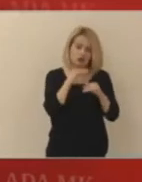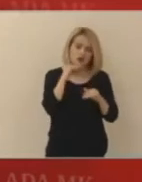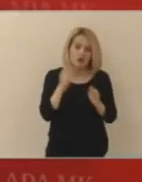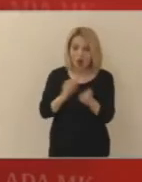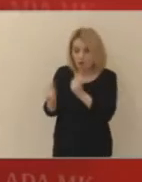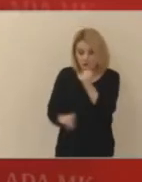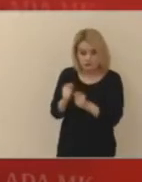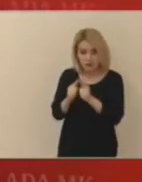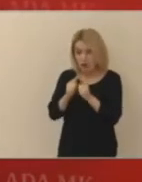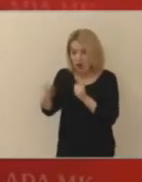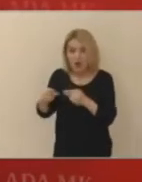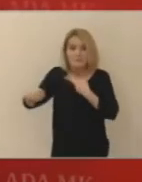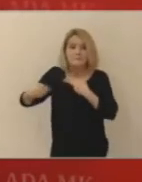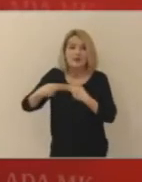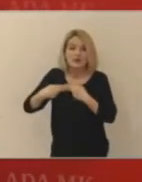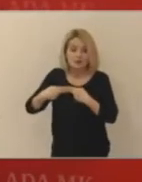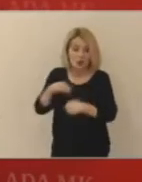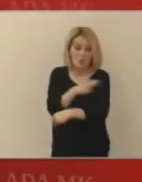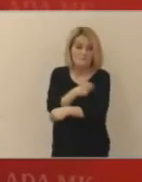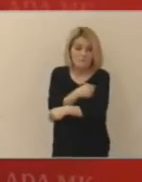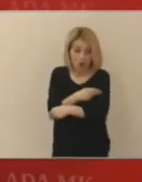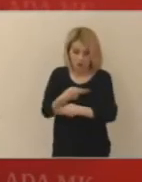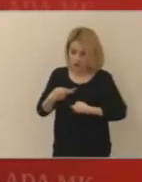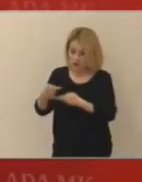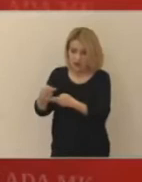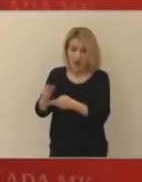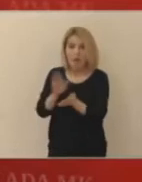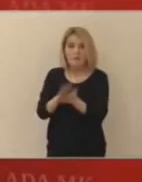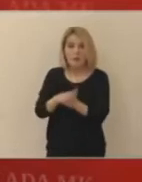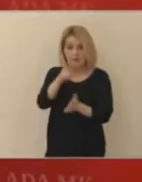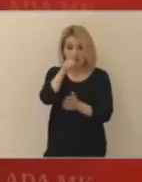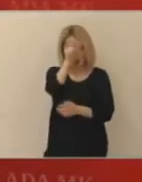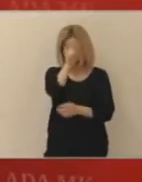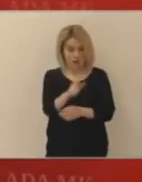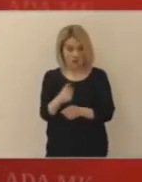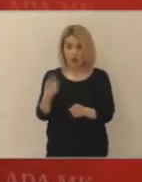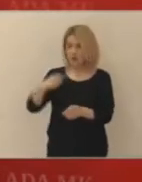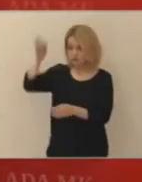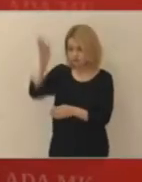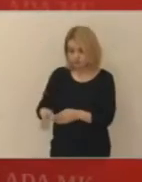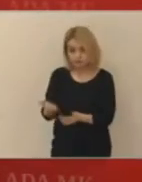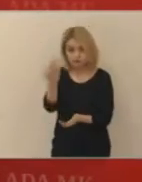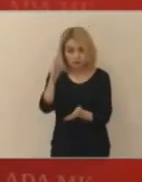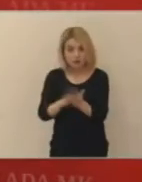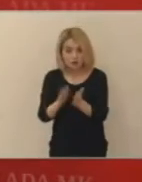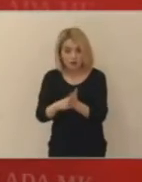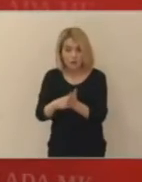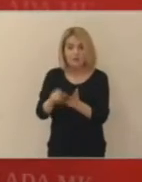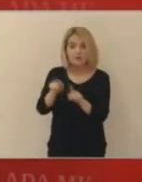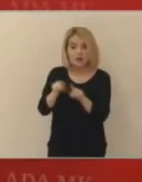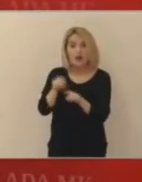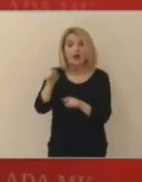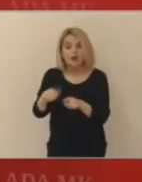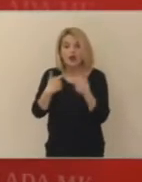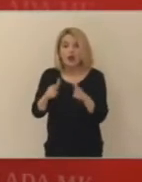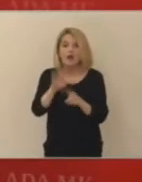најблиската болница и доколку бидат сопрани од една од патролите кои редовно ги има на територијата на целата држава,